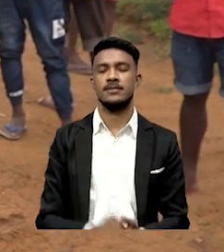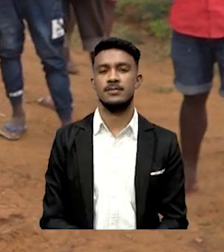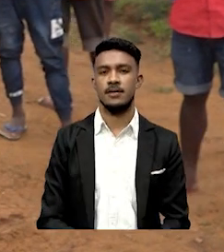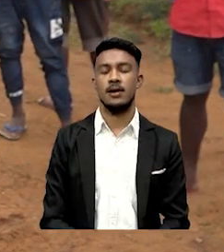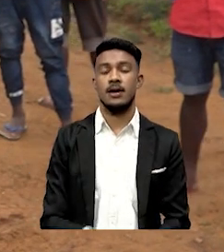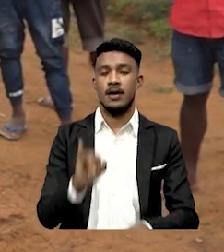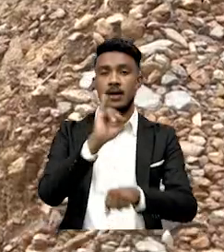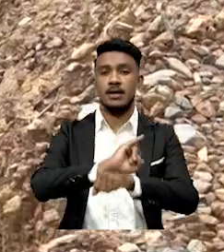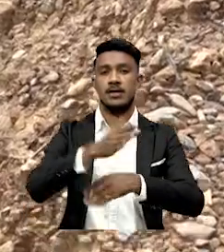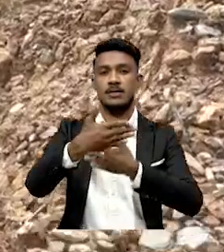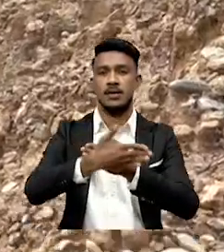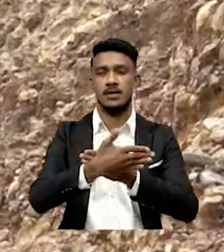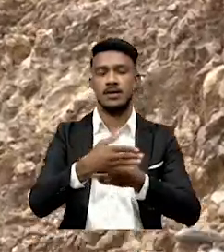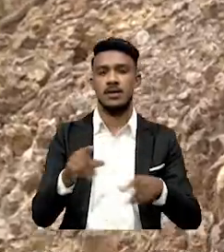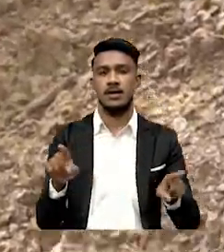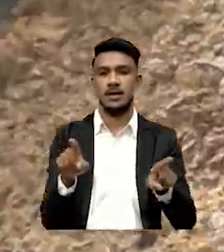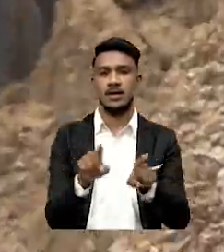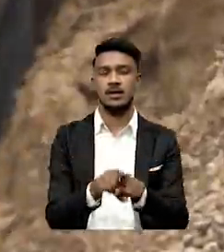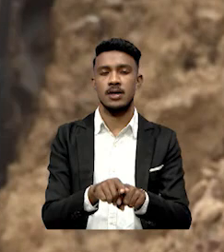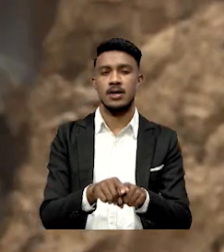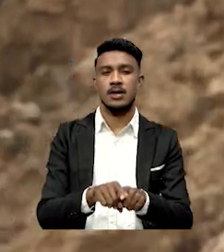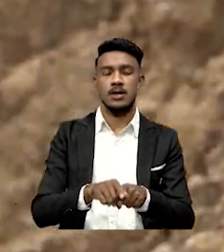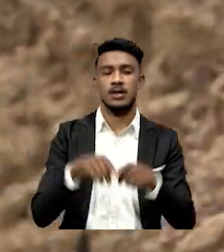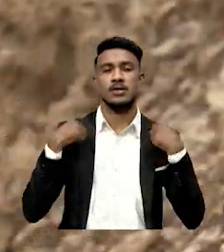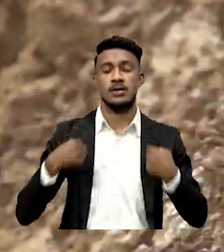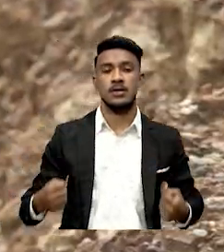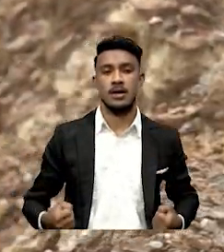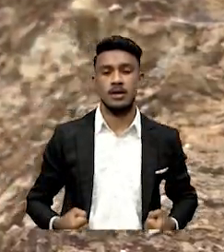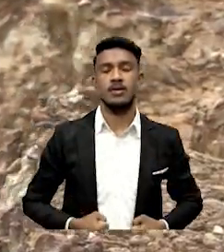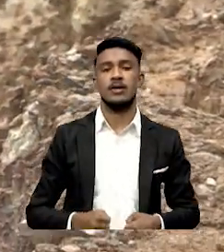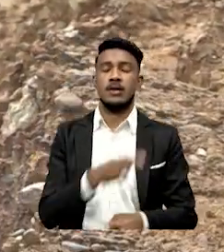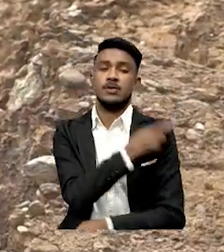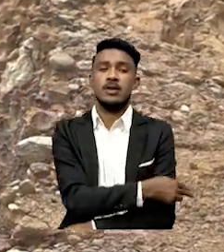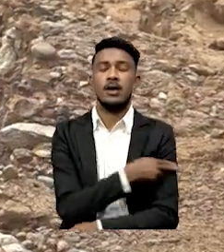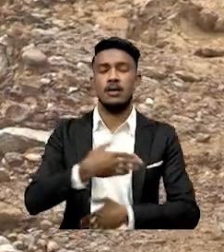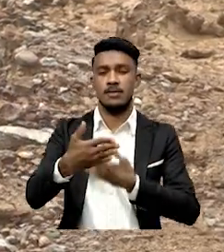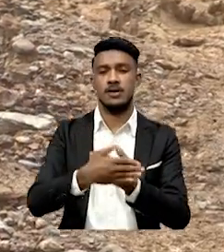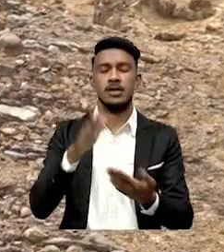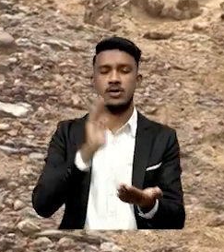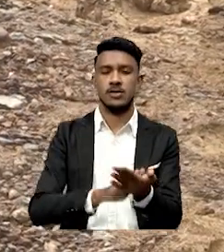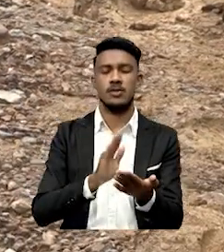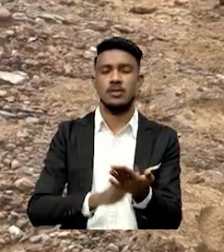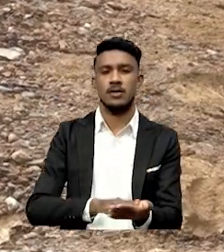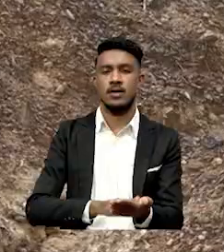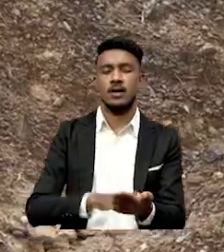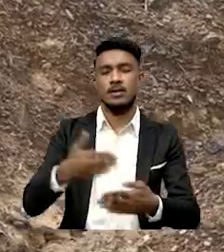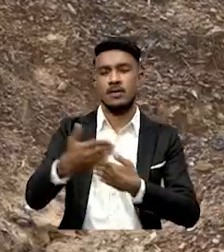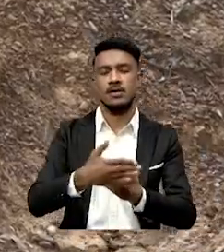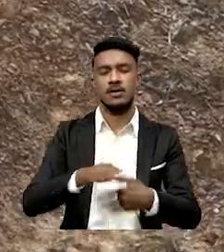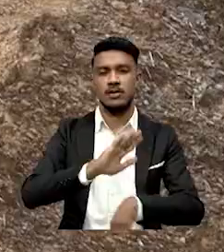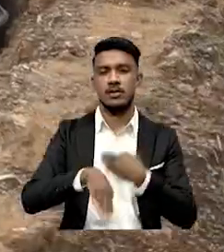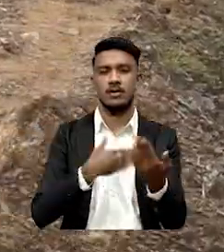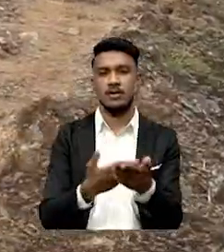Igreja mais basic, hospital basic, escola basic, para fazer nem algo tu, mas sucira